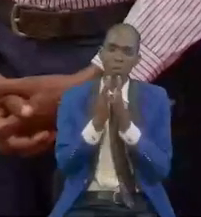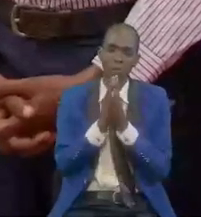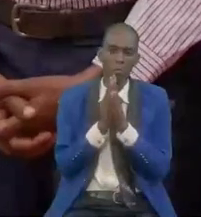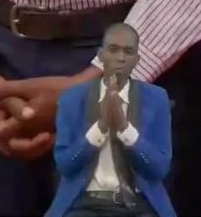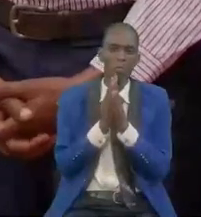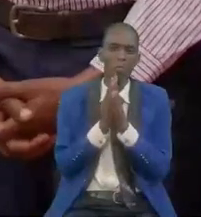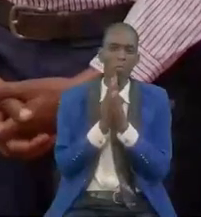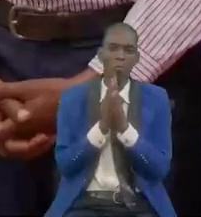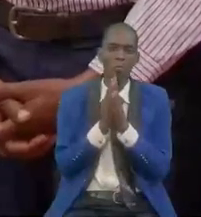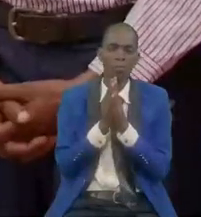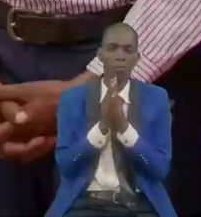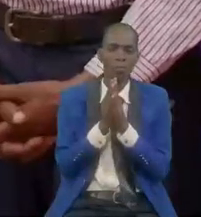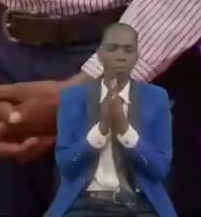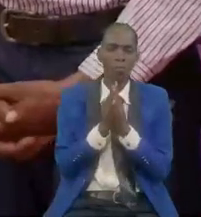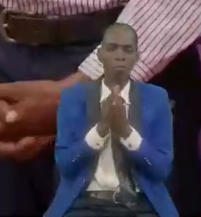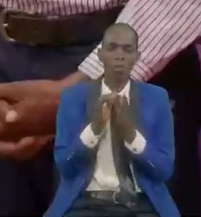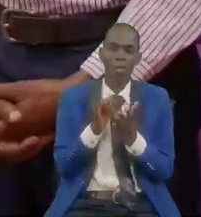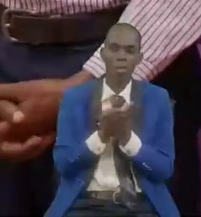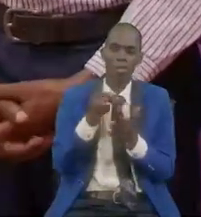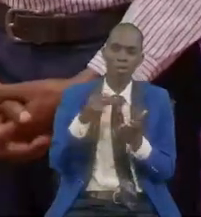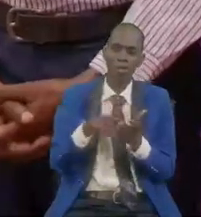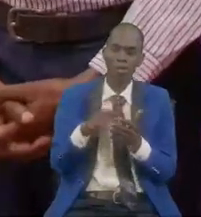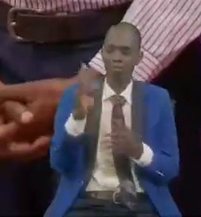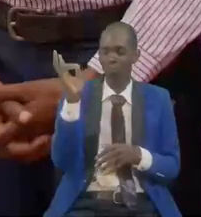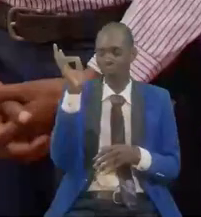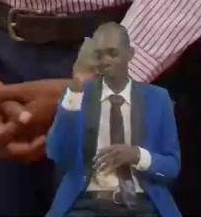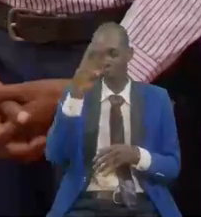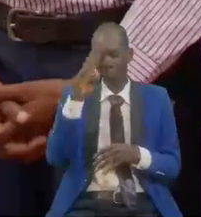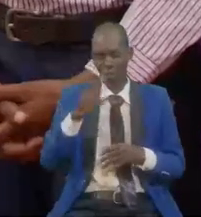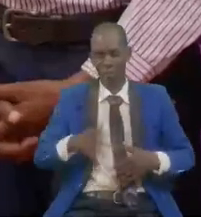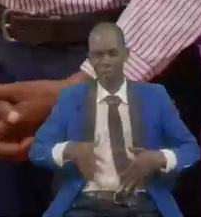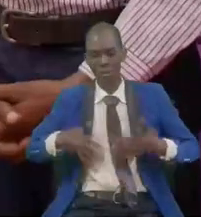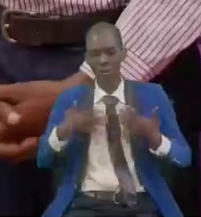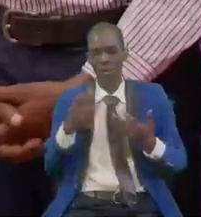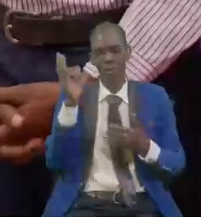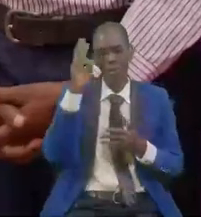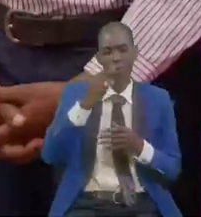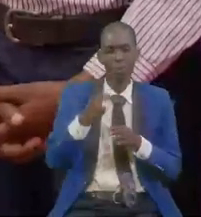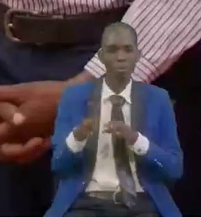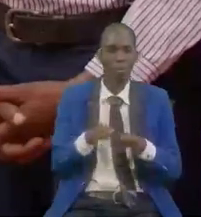Seigneur? Pourquoi ne pas lui dire votre vie sale, votre vie